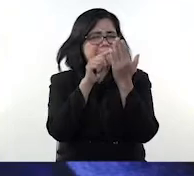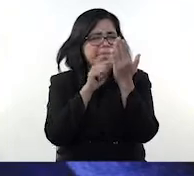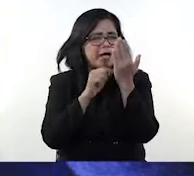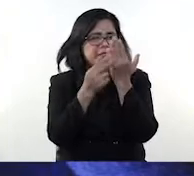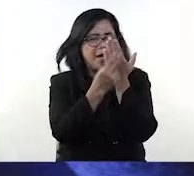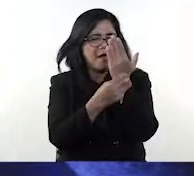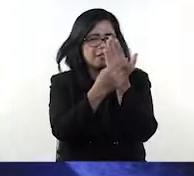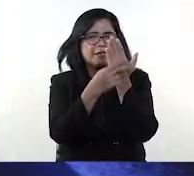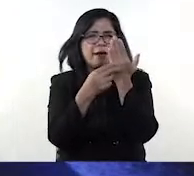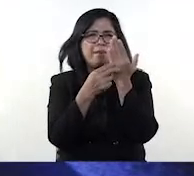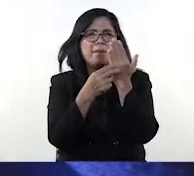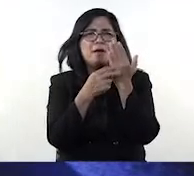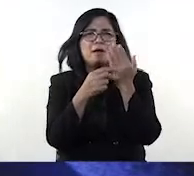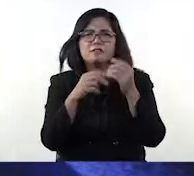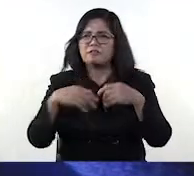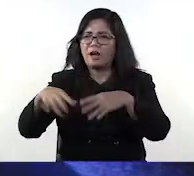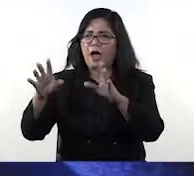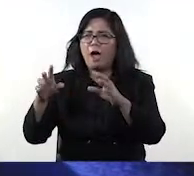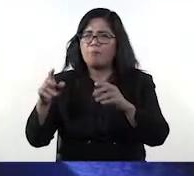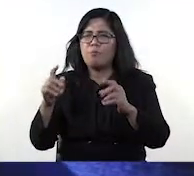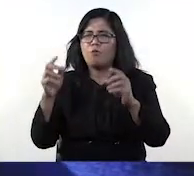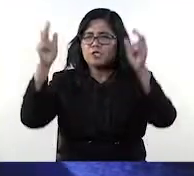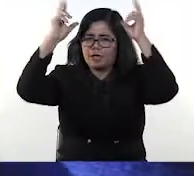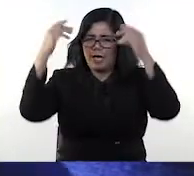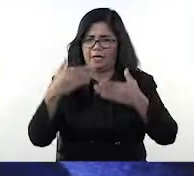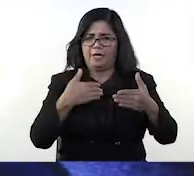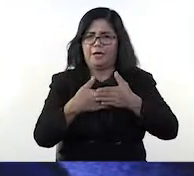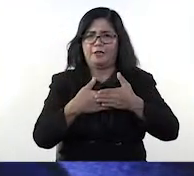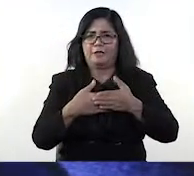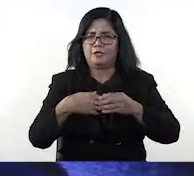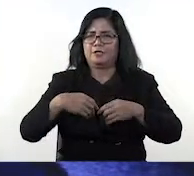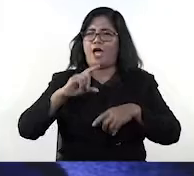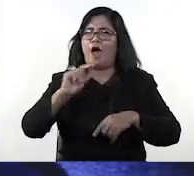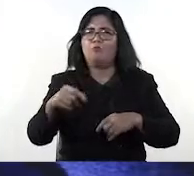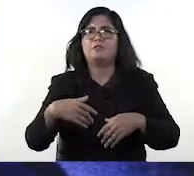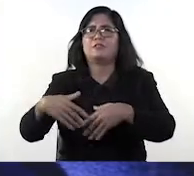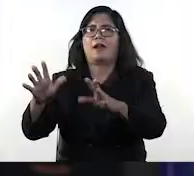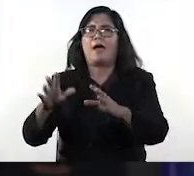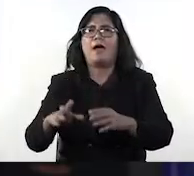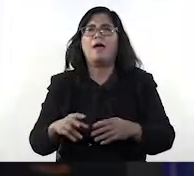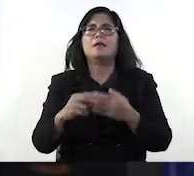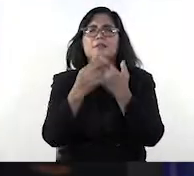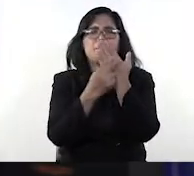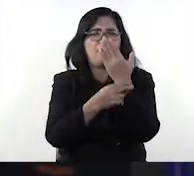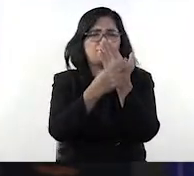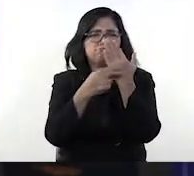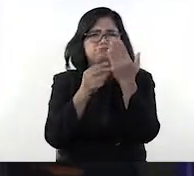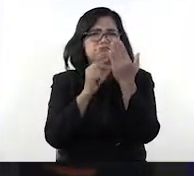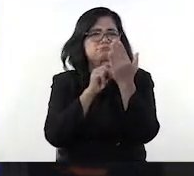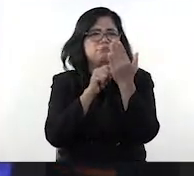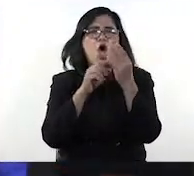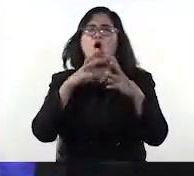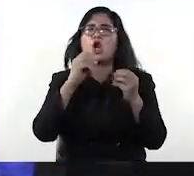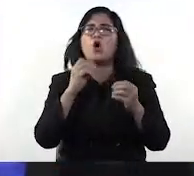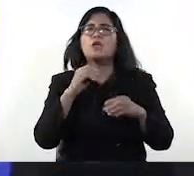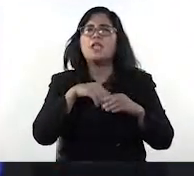setan roh di dalam kita lebih besar Eropa alam dunia ini Amin Kenapa kita harus diulang prospek kita selalu memikirkan